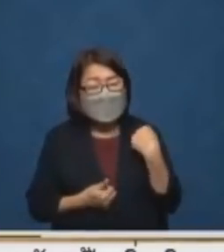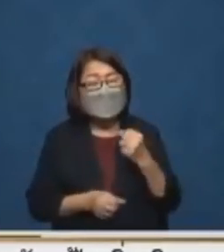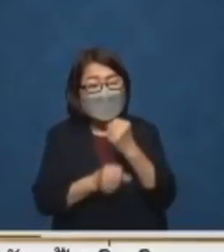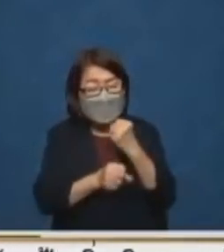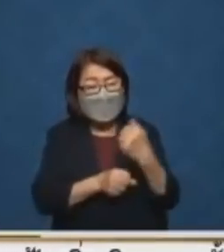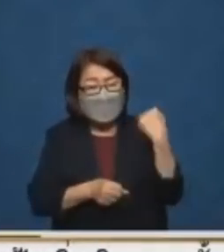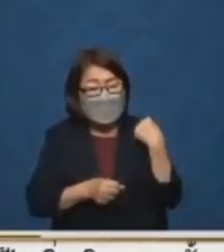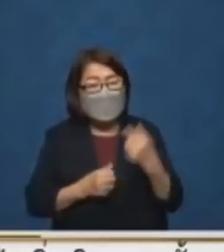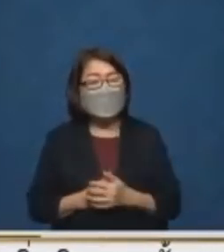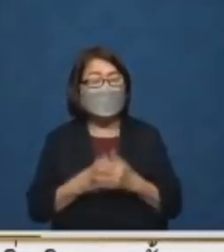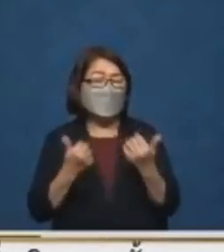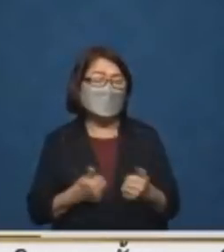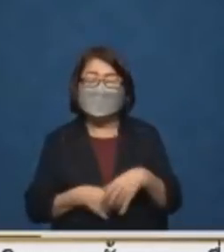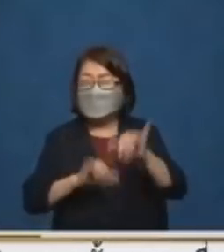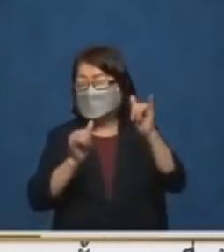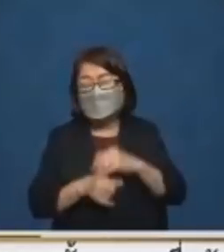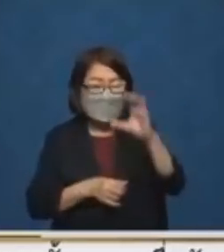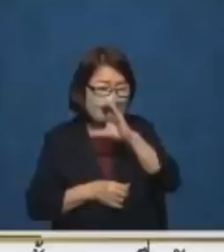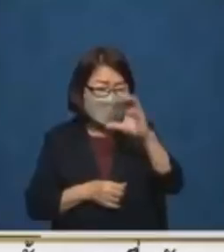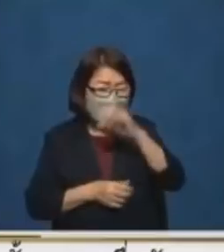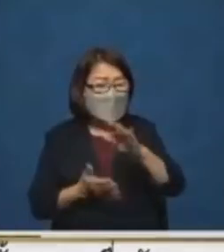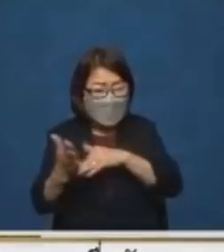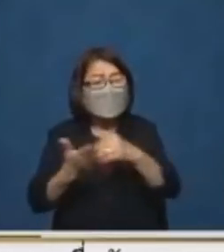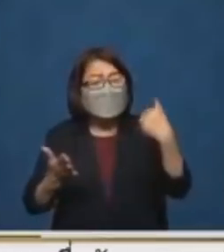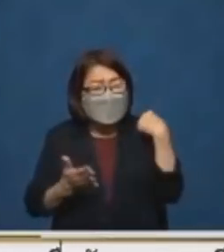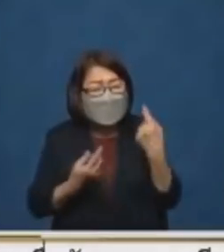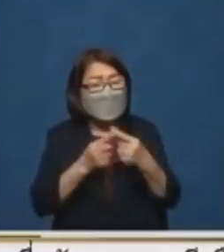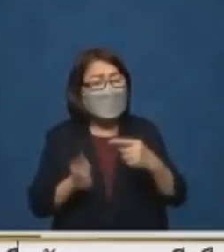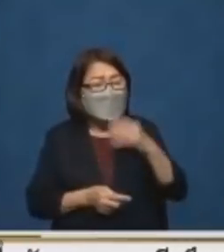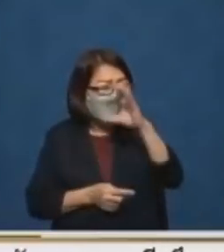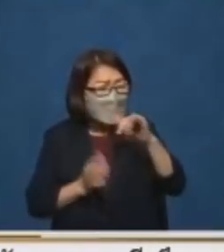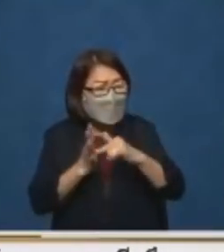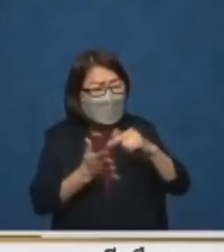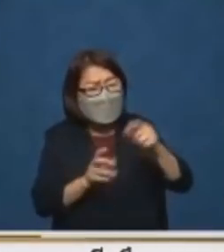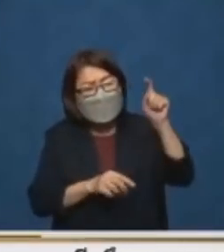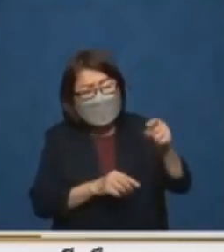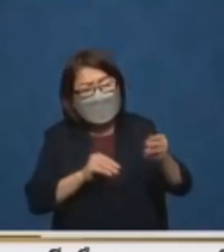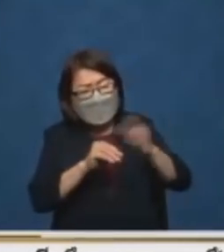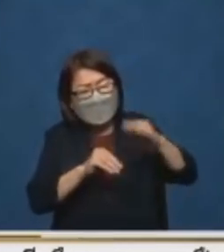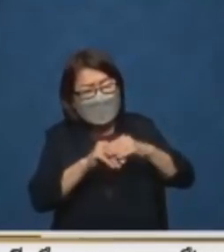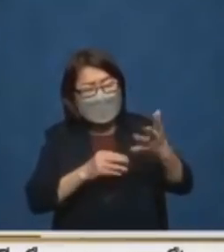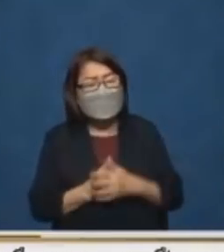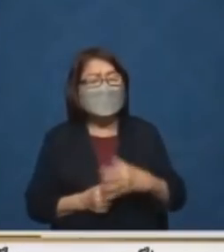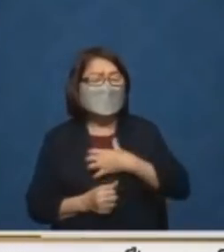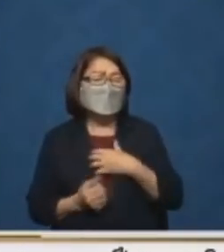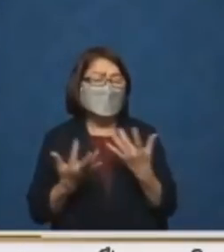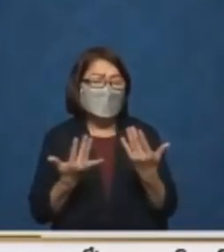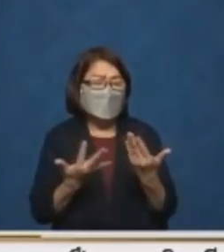ไม่ขนขวายทจะหาวักซีนจะคอยแต่วักซีนหลักวักสีนหลักที่